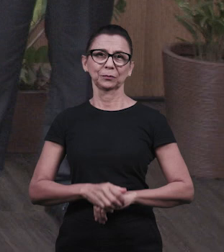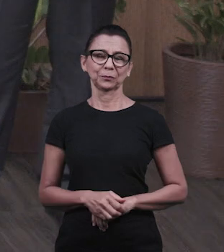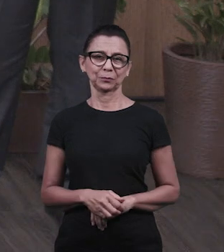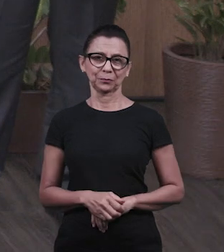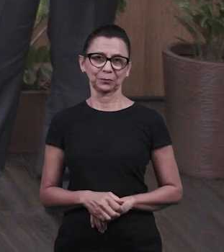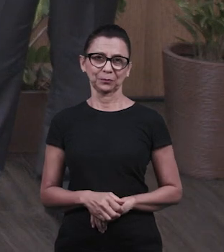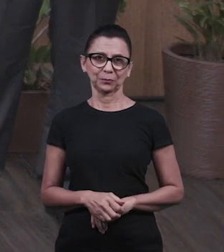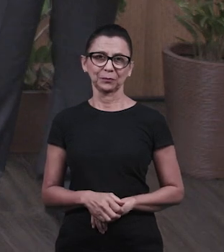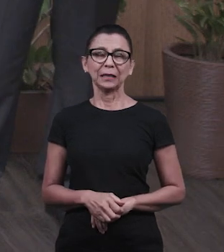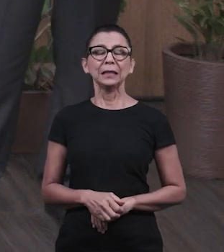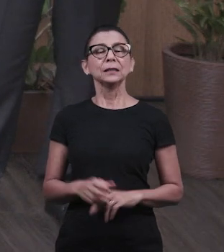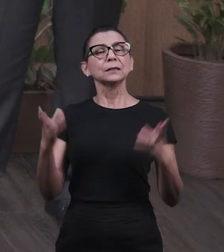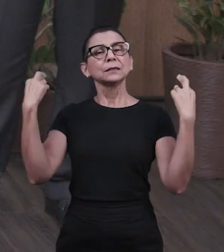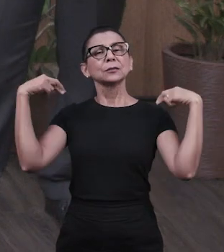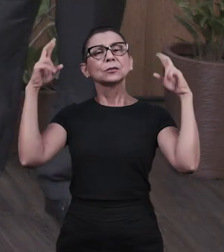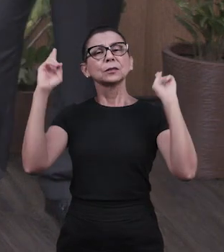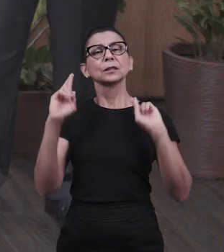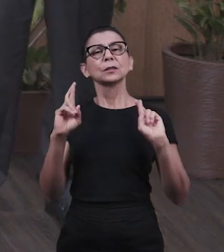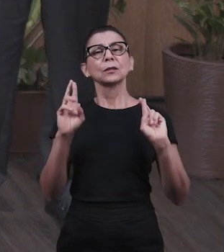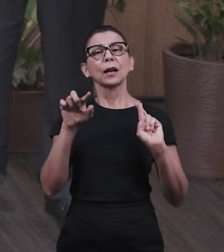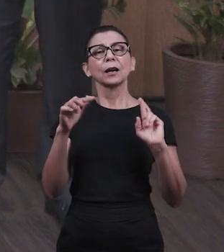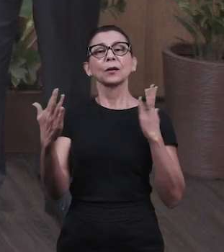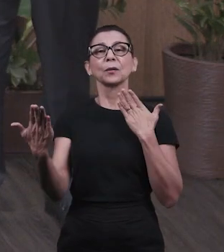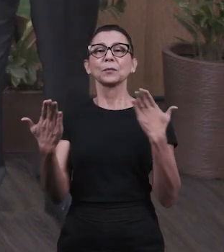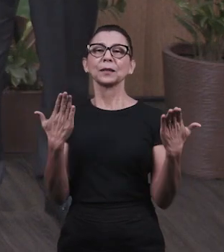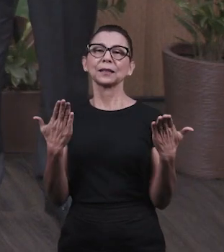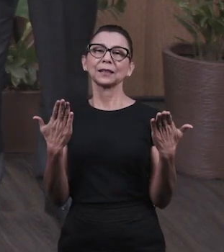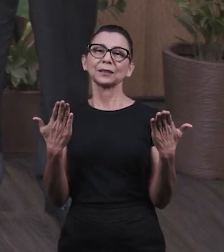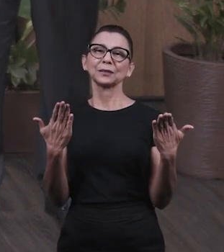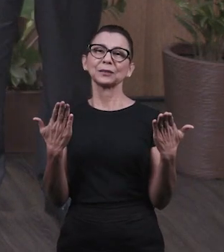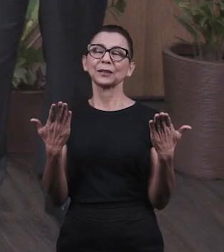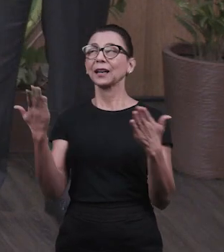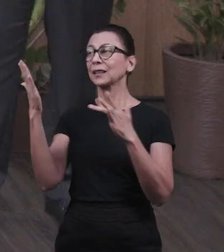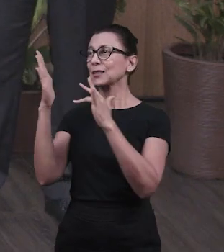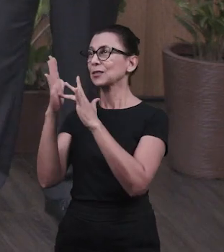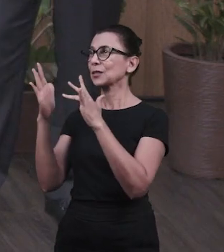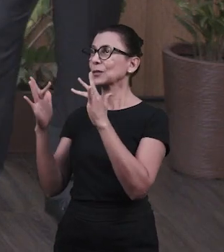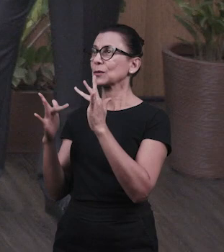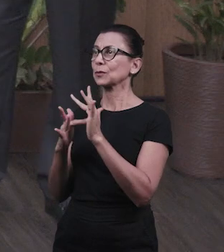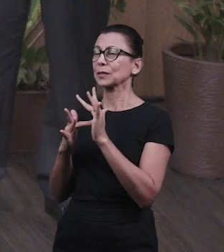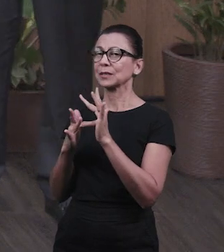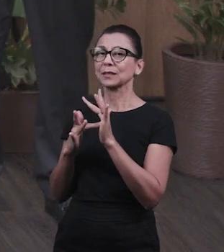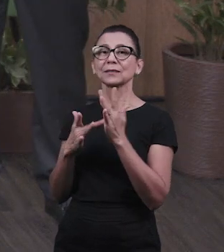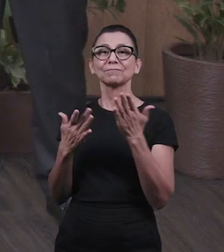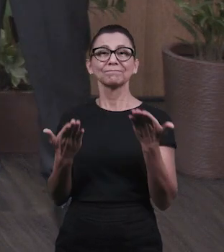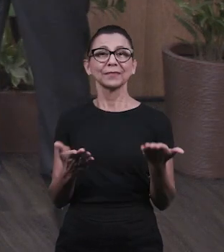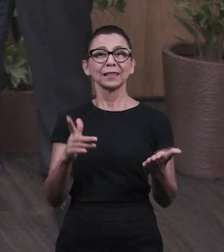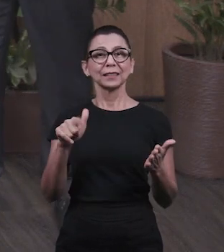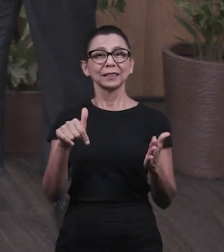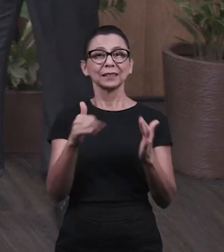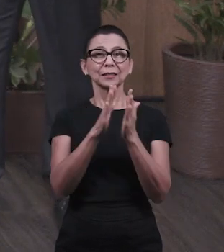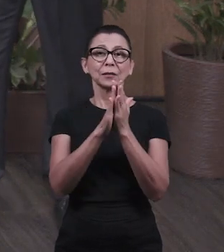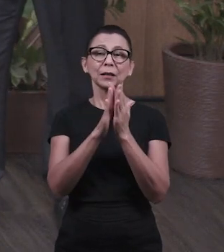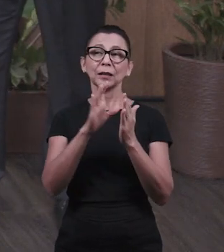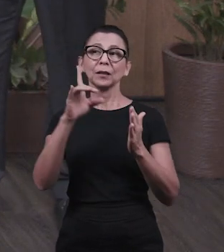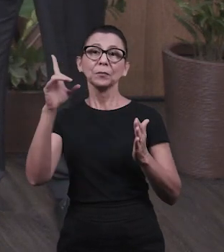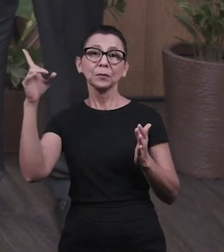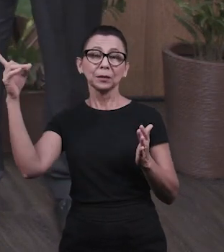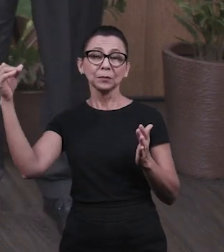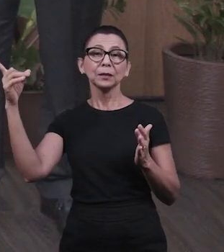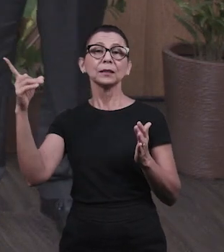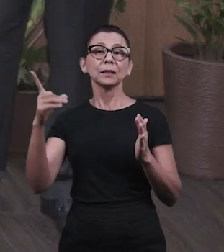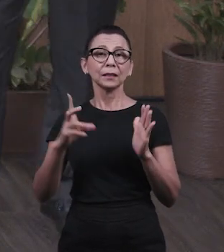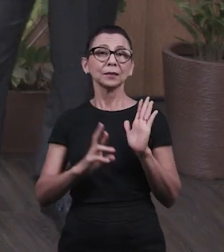агнец Божий. Иисус есть Слово Божие. Мы должны жить Его полностью. Мы не